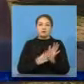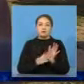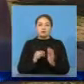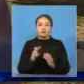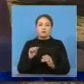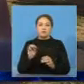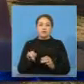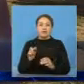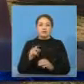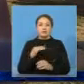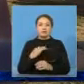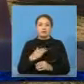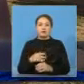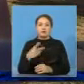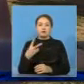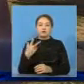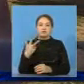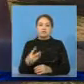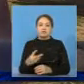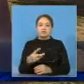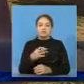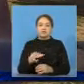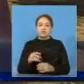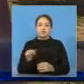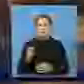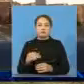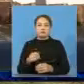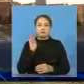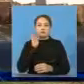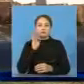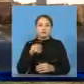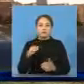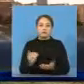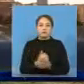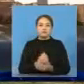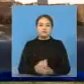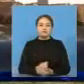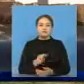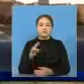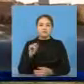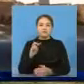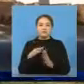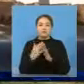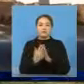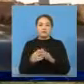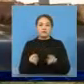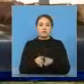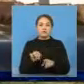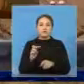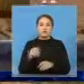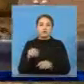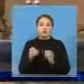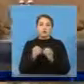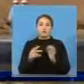құбыры және 3-2 шақырымы ауылішілік су құбыры болып табылады. Негізі Ырғыз ауылы мен Ақши елді мекенінің аралығы